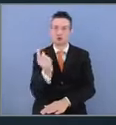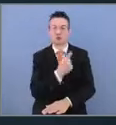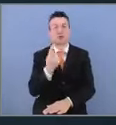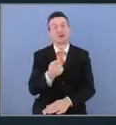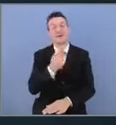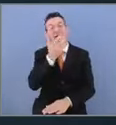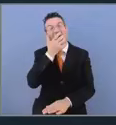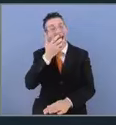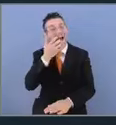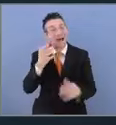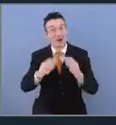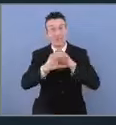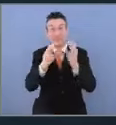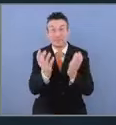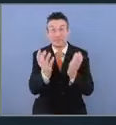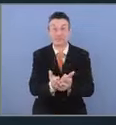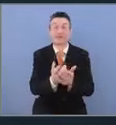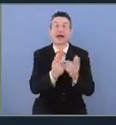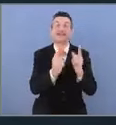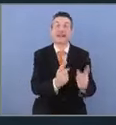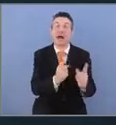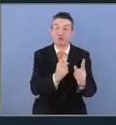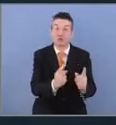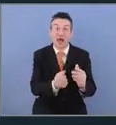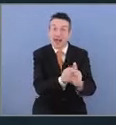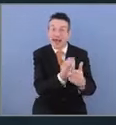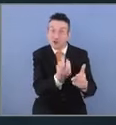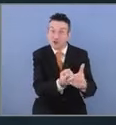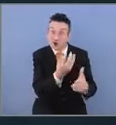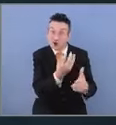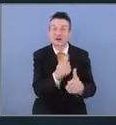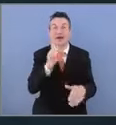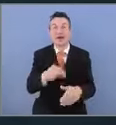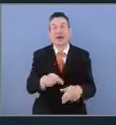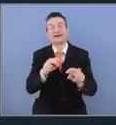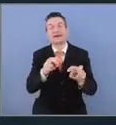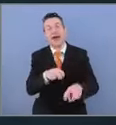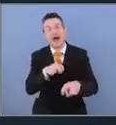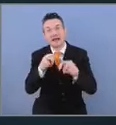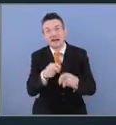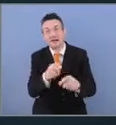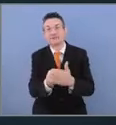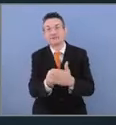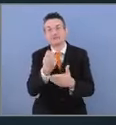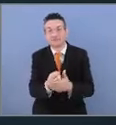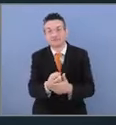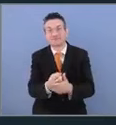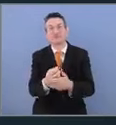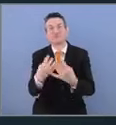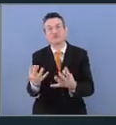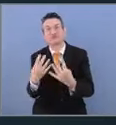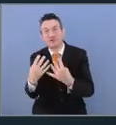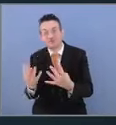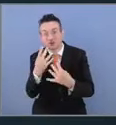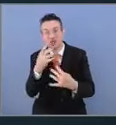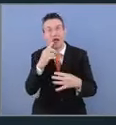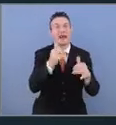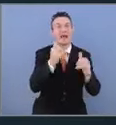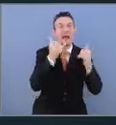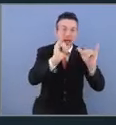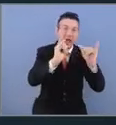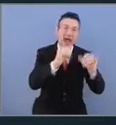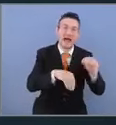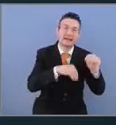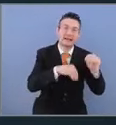risorse naturali, in questo caso anche di risorse agricole, vegetali ed animali. Credo che questa missione comune poi venga